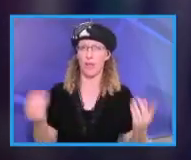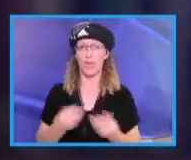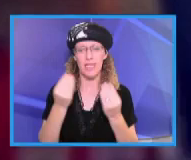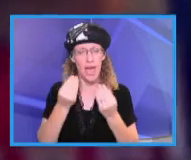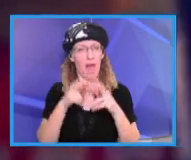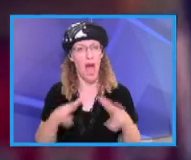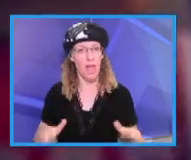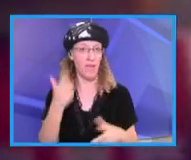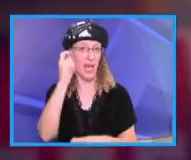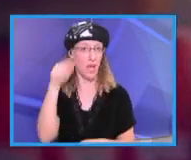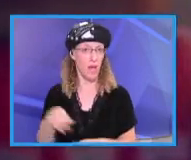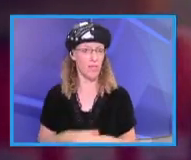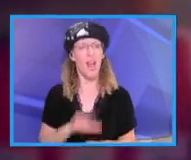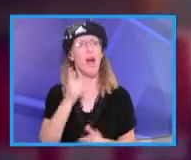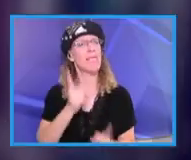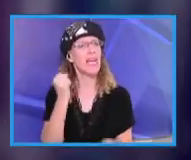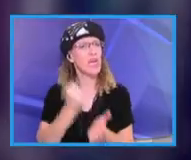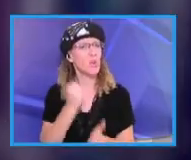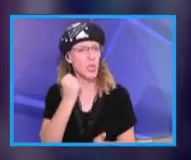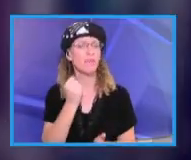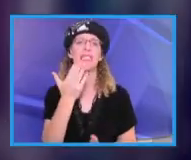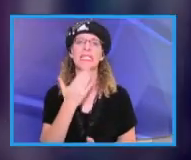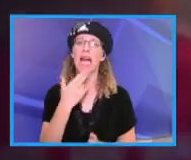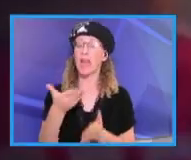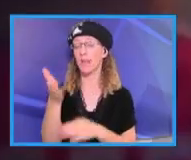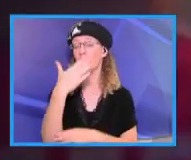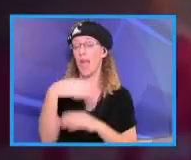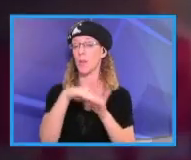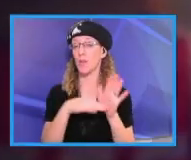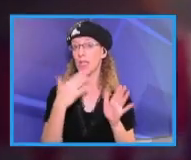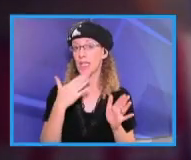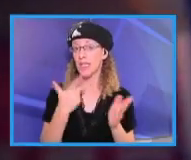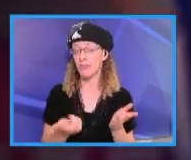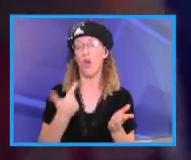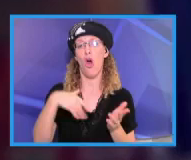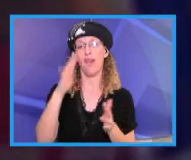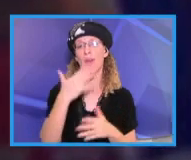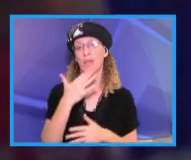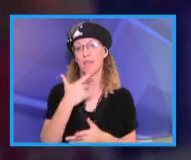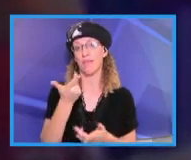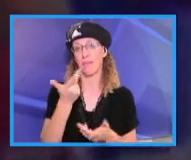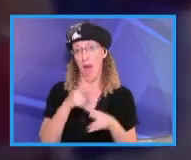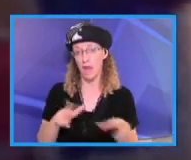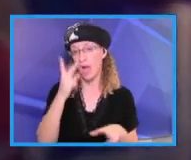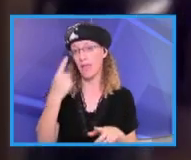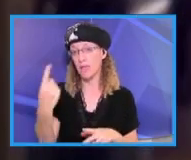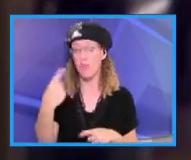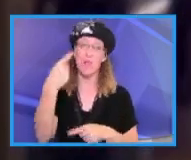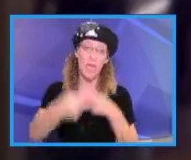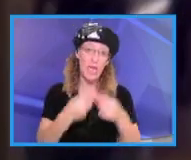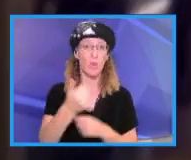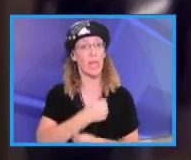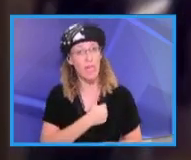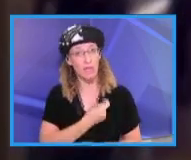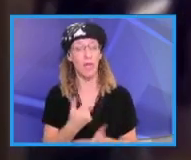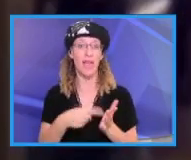מייקרת אותם. אז למה בכלל צריך כשרות? ישראל היא מדינה יהודית. רוב היהודים בארץ רואים את עצמם דתיים או מסורתיים.